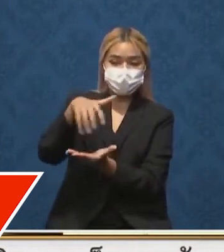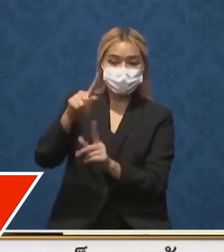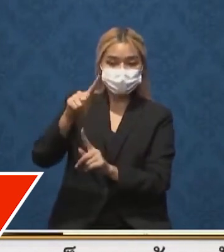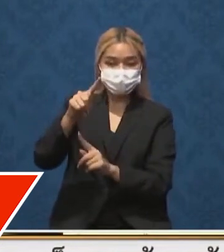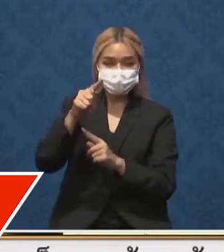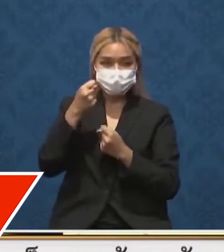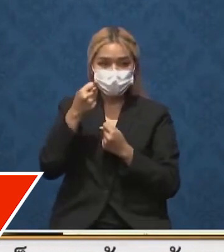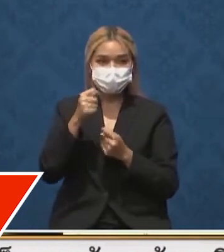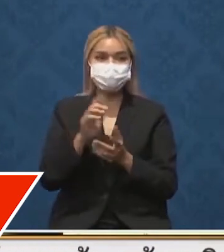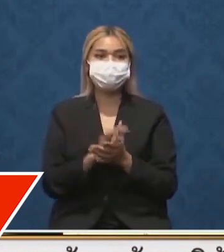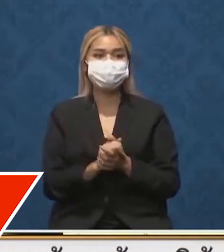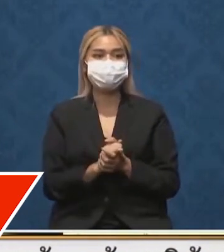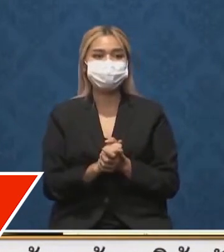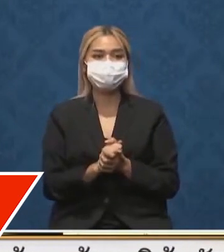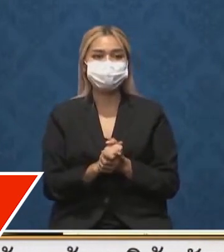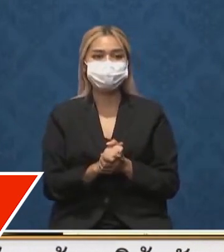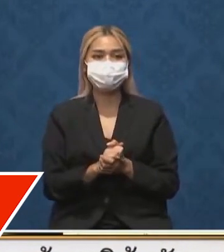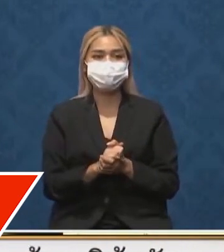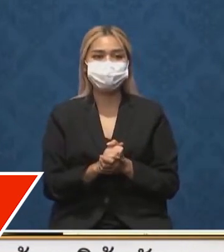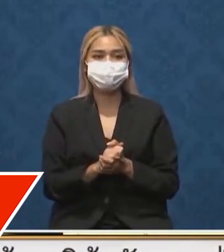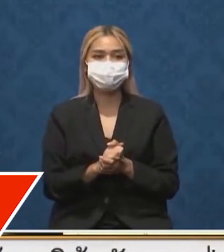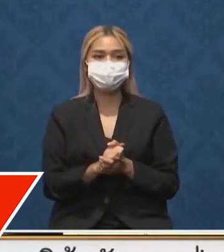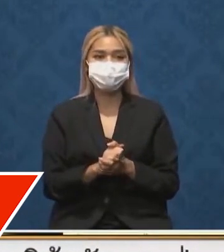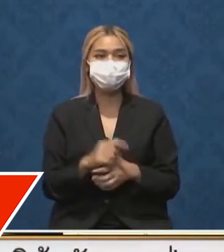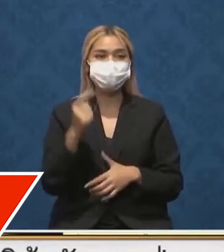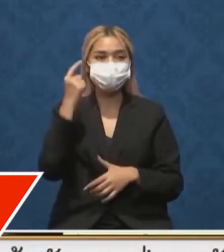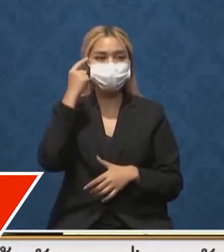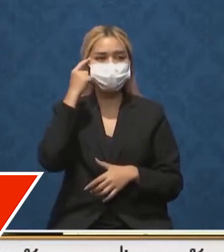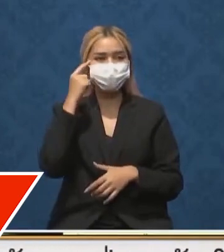เหมือนกับท่านยืนอยู่ในหัวใจของเจ้าของโฉนด